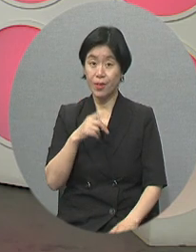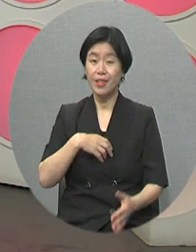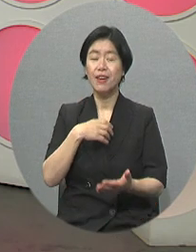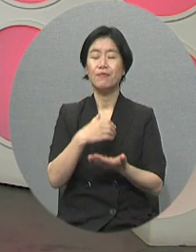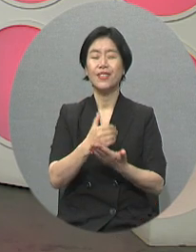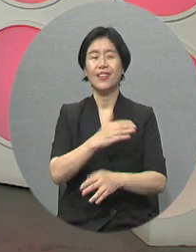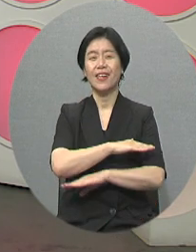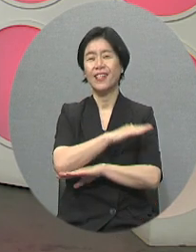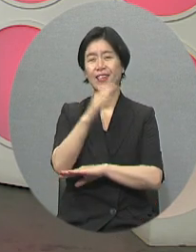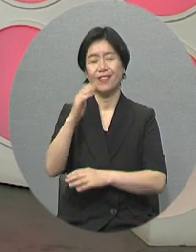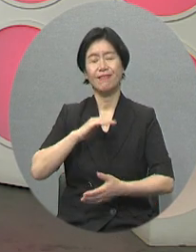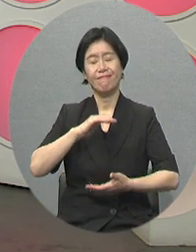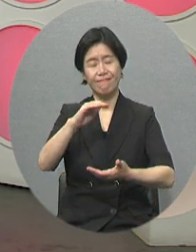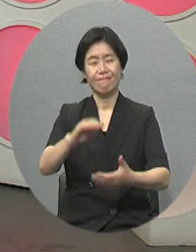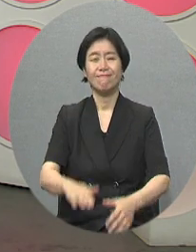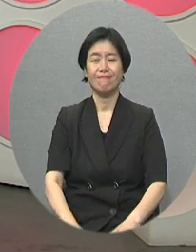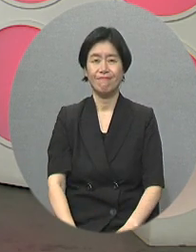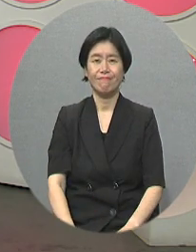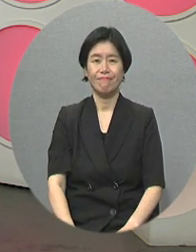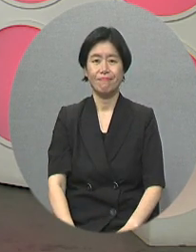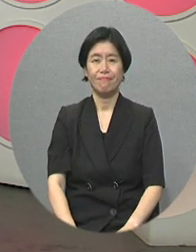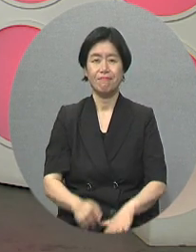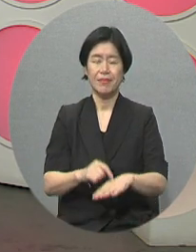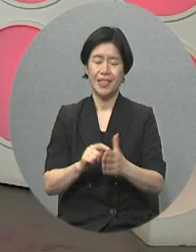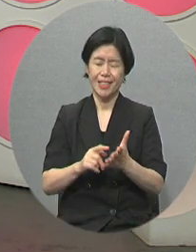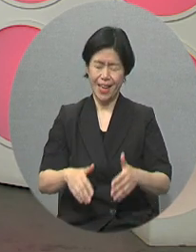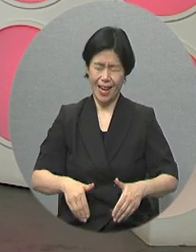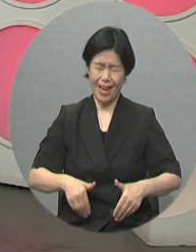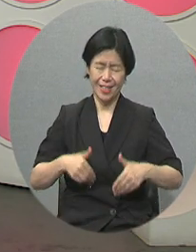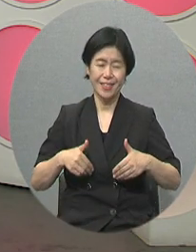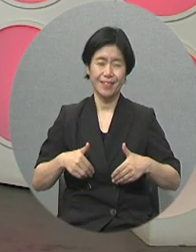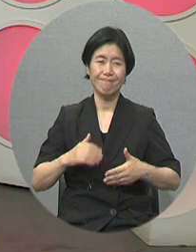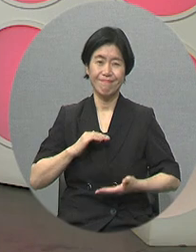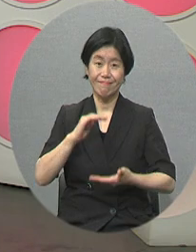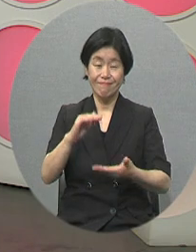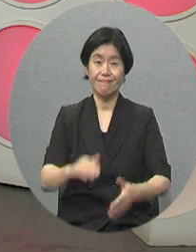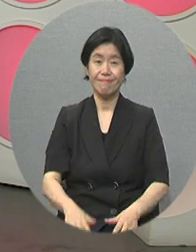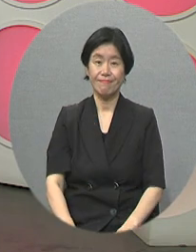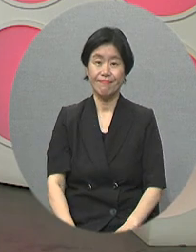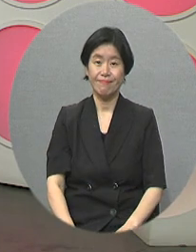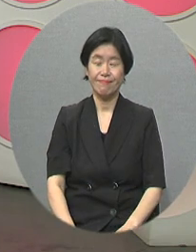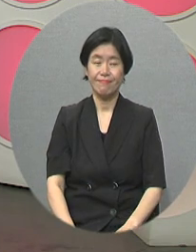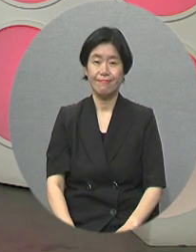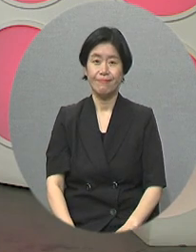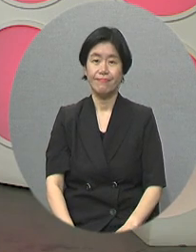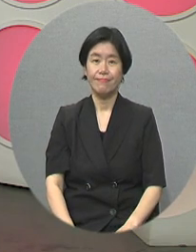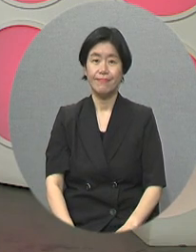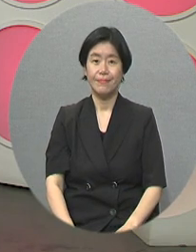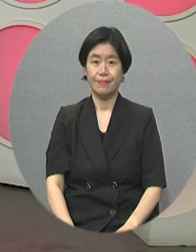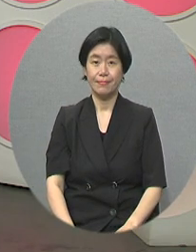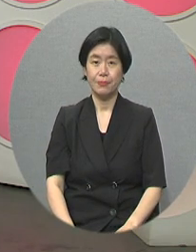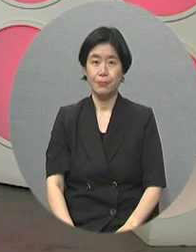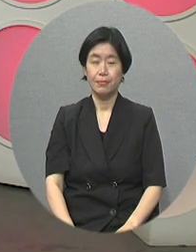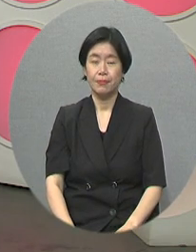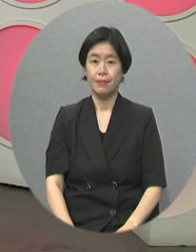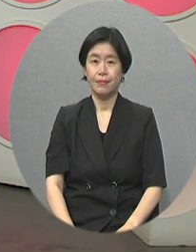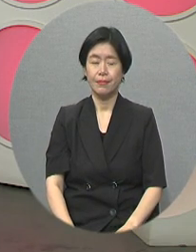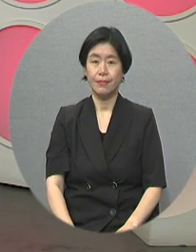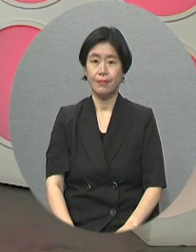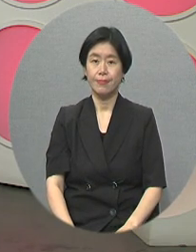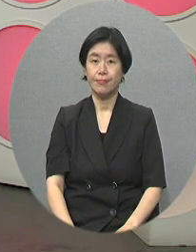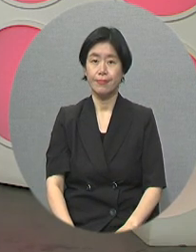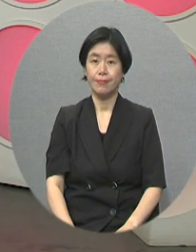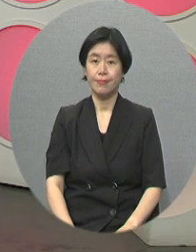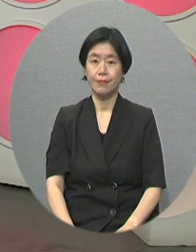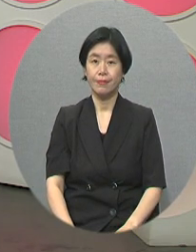감동 사연 하나 어머나 듣고 싶어. 따뜻하게 전해드리도록 하겠습니다. 날은 네. 덥지만 더 가슴을 뜨겁게 해드리고